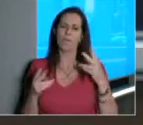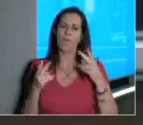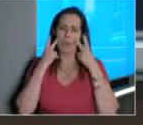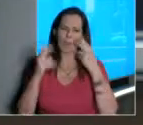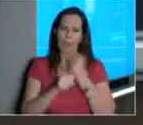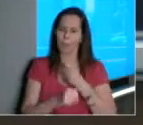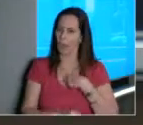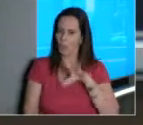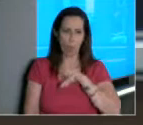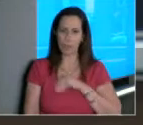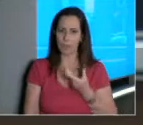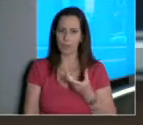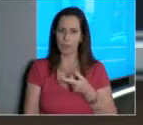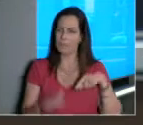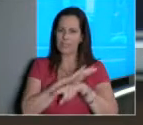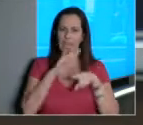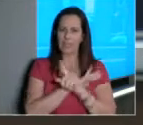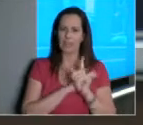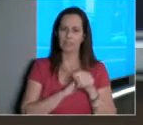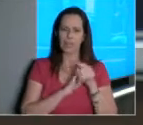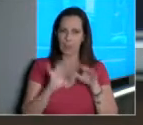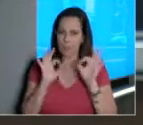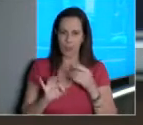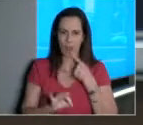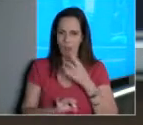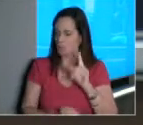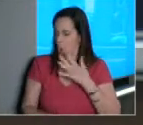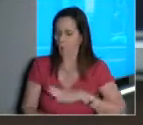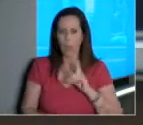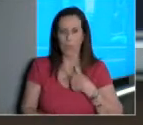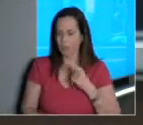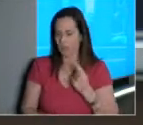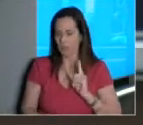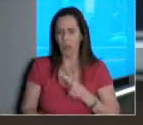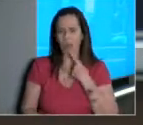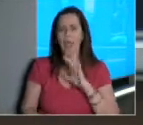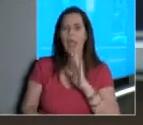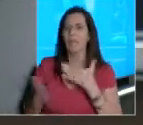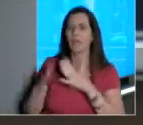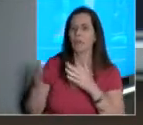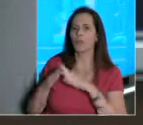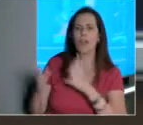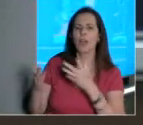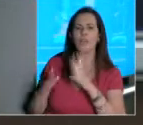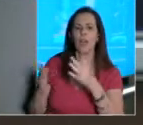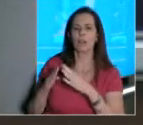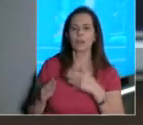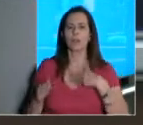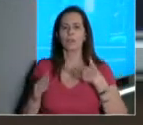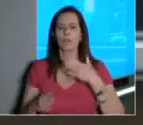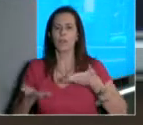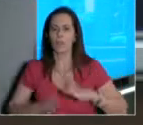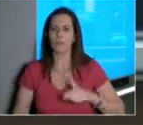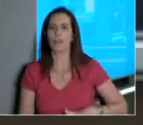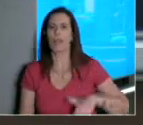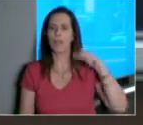עבודה. אני לא מסכים למונח הזה מסתננים. זה בסדר להגיד מי שרוצה, אבל אני צריך להגיד... איפה אתה גר? מה זה? איפה אתה גר? אני